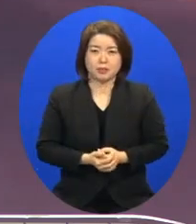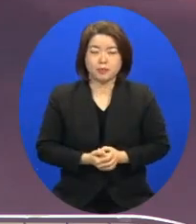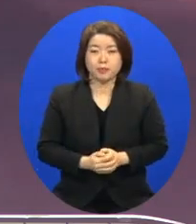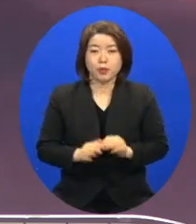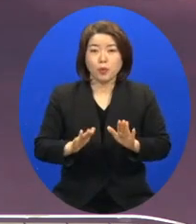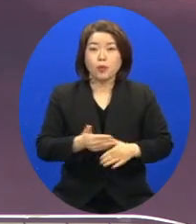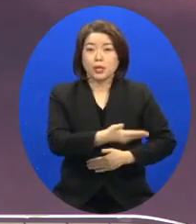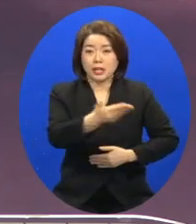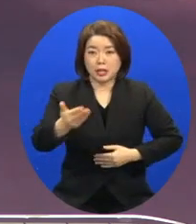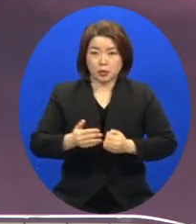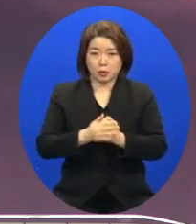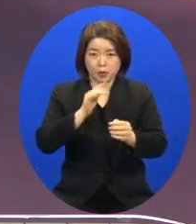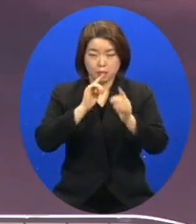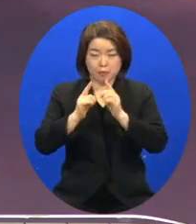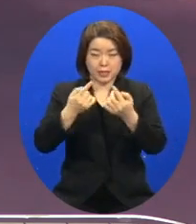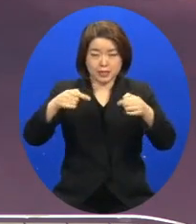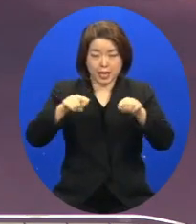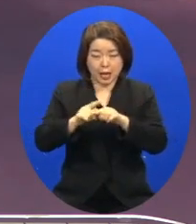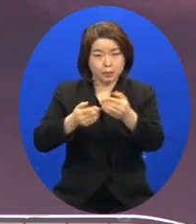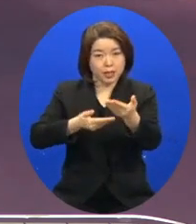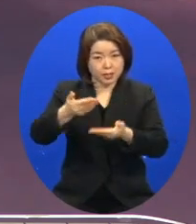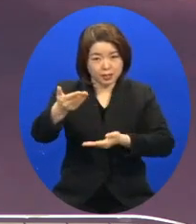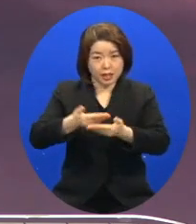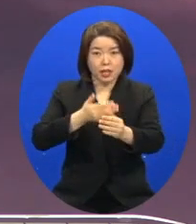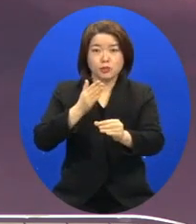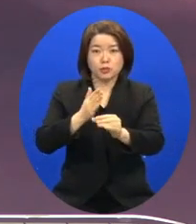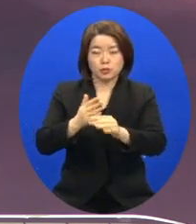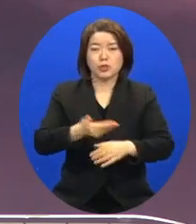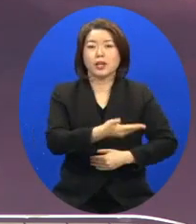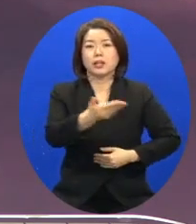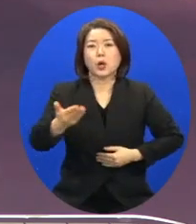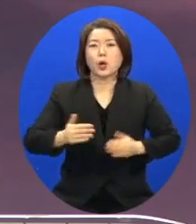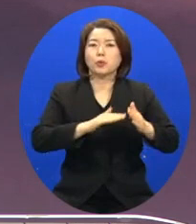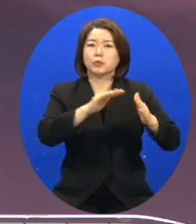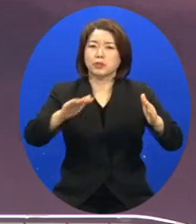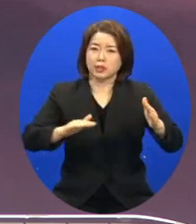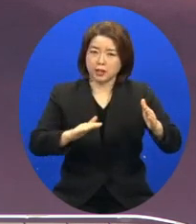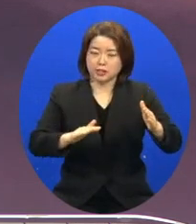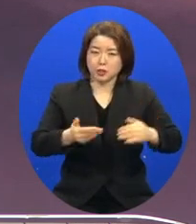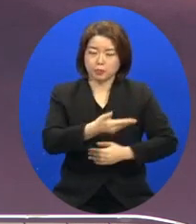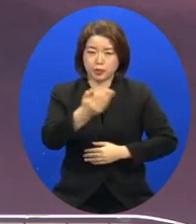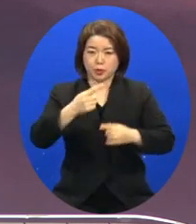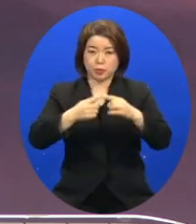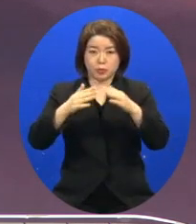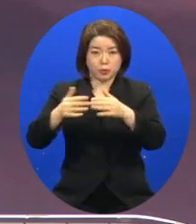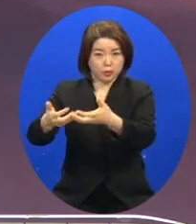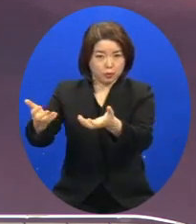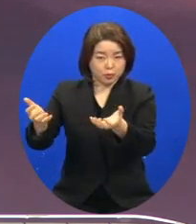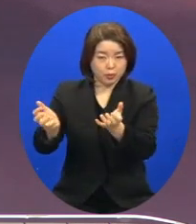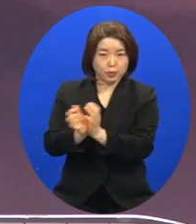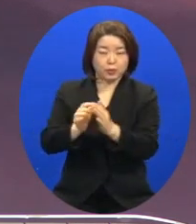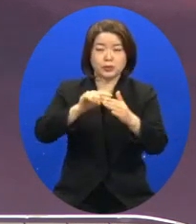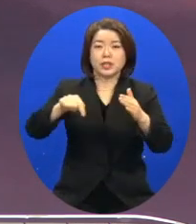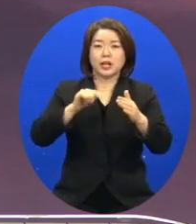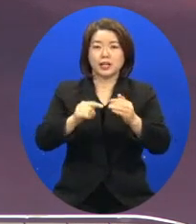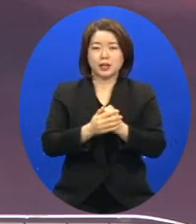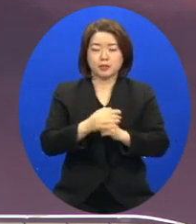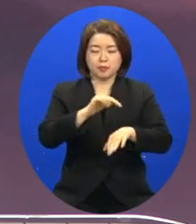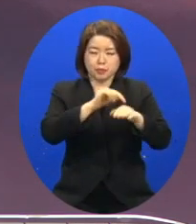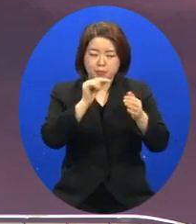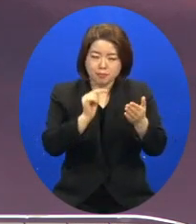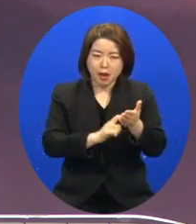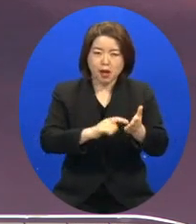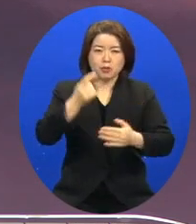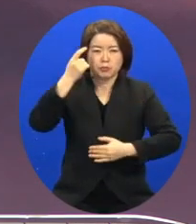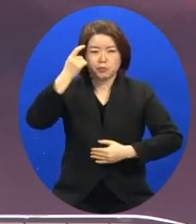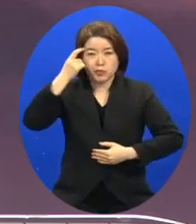여러분들이 말씀을 같이 나누는 중에 여러분의 가정과 여러분의 교회 공동체 안에 마음과 생각조차